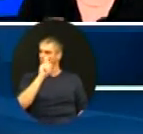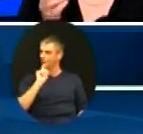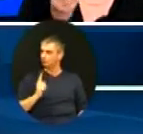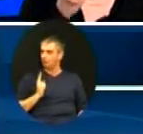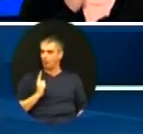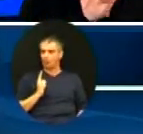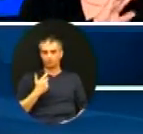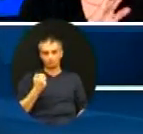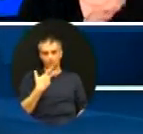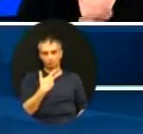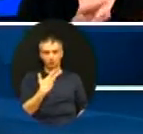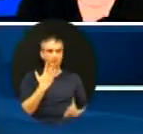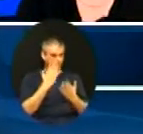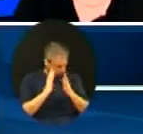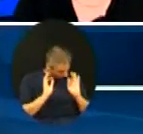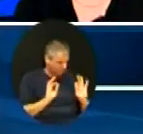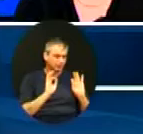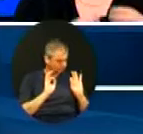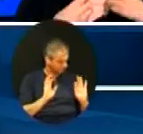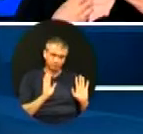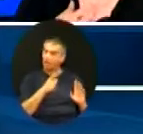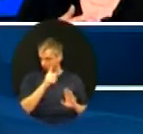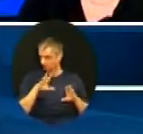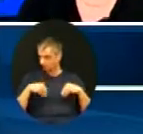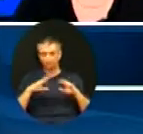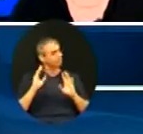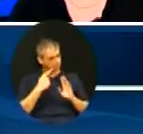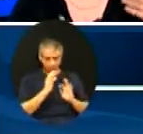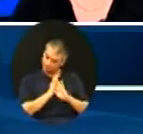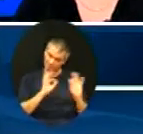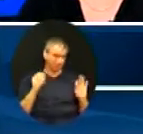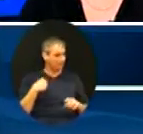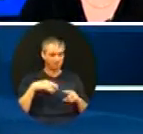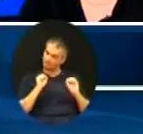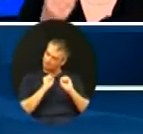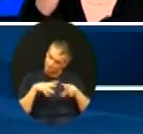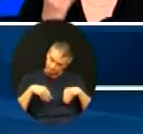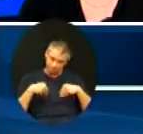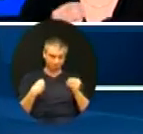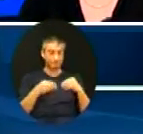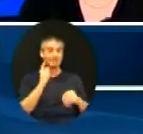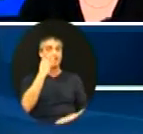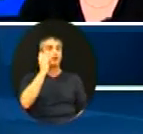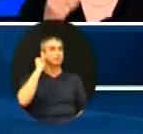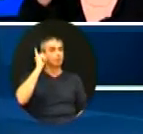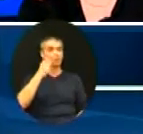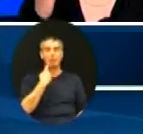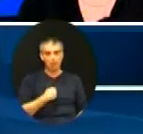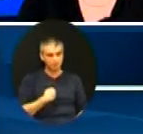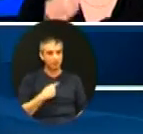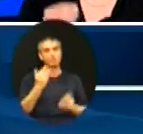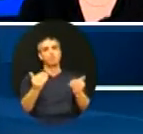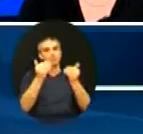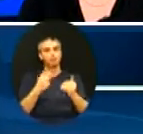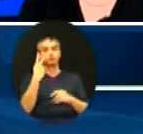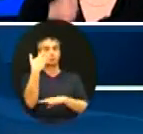לחכות לפחות 3 שבועות עד ש... בסדר, זה... זה אתם בעד. אחלה, סבבה, אני באה לקראתך. אבל 40 שנה חופרים לנו על